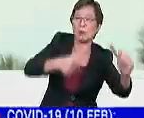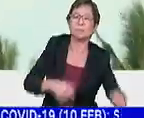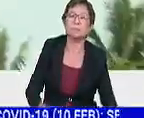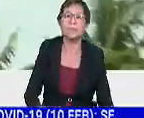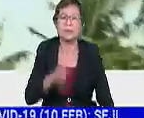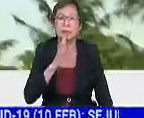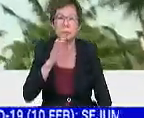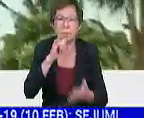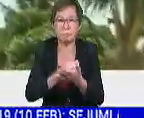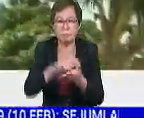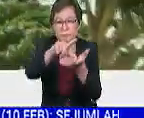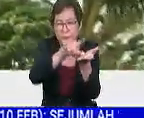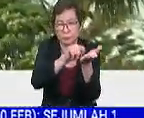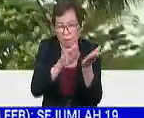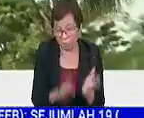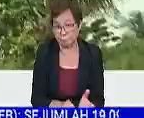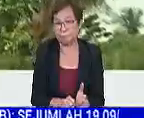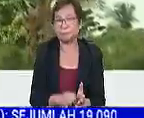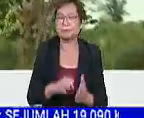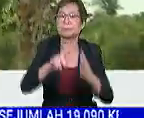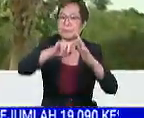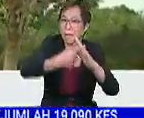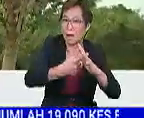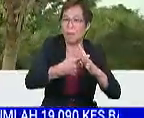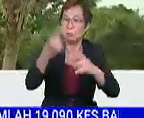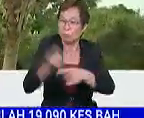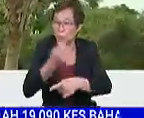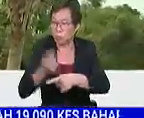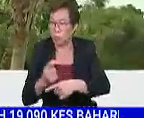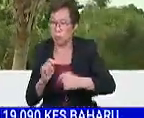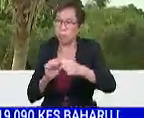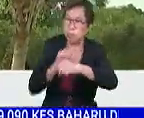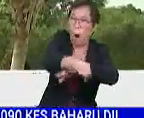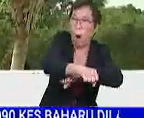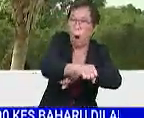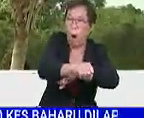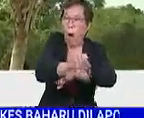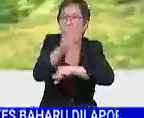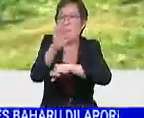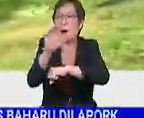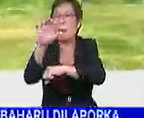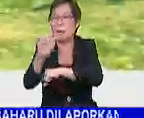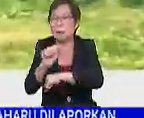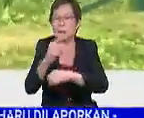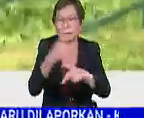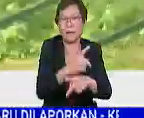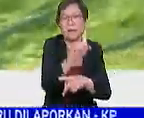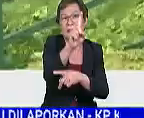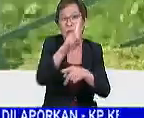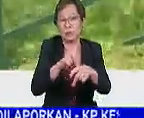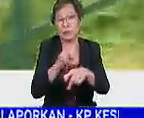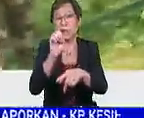Beliau berkata demikian kepada berita selepas pelaksanaan exercise gempur barat Bara gempur Bara Siri sat